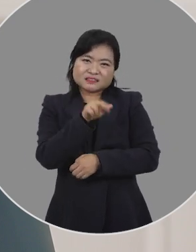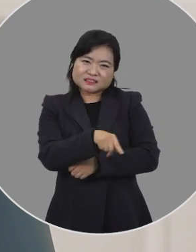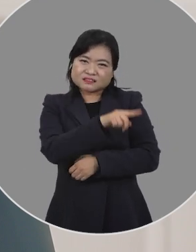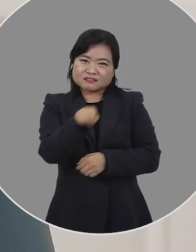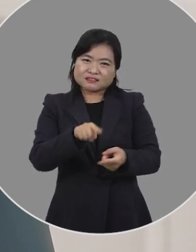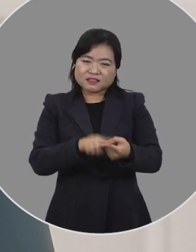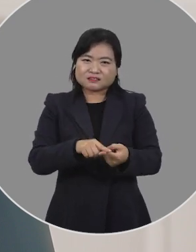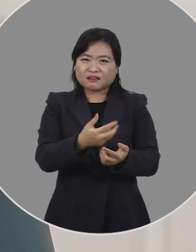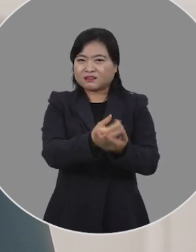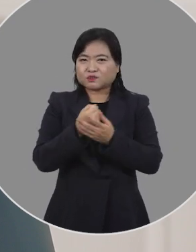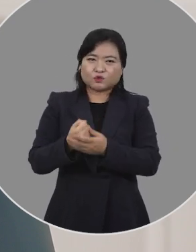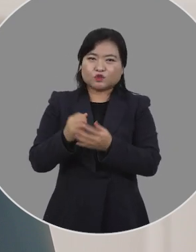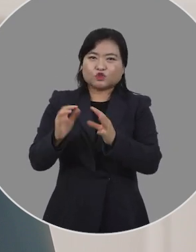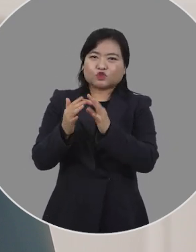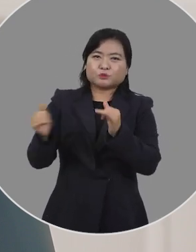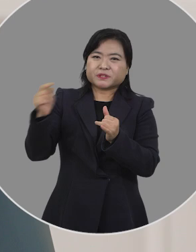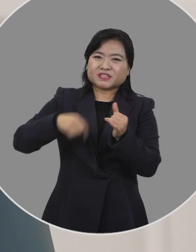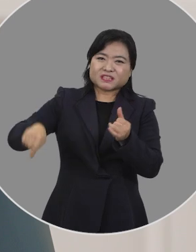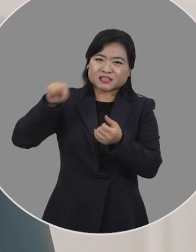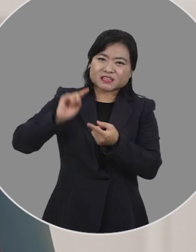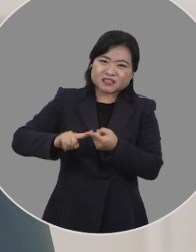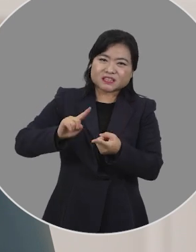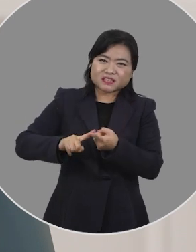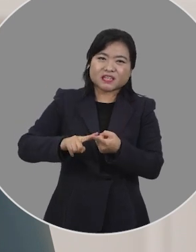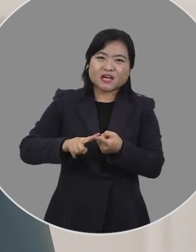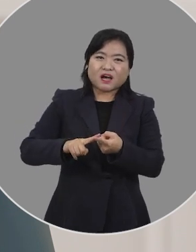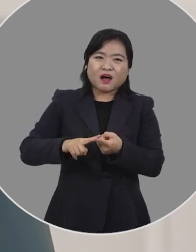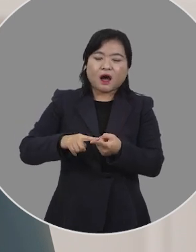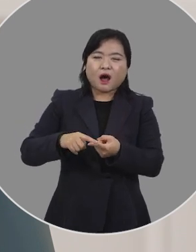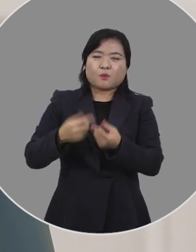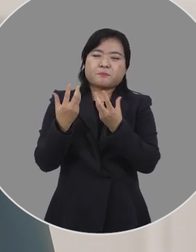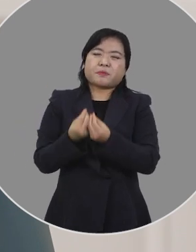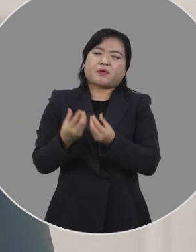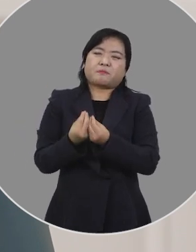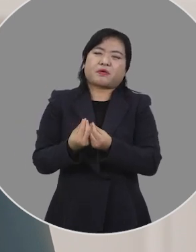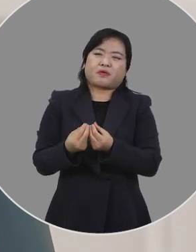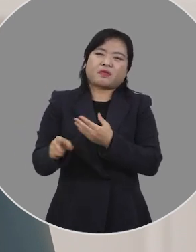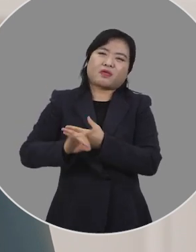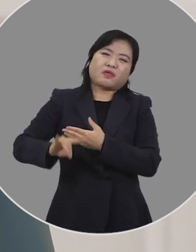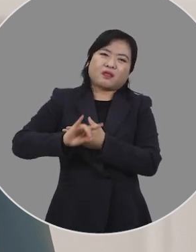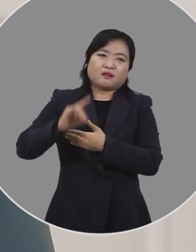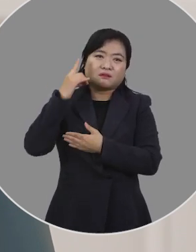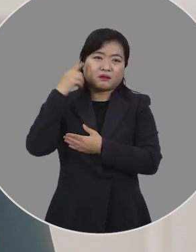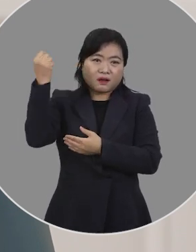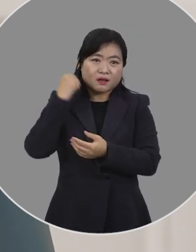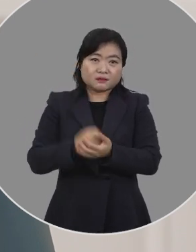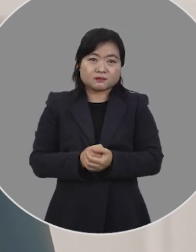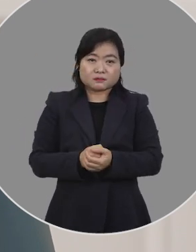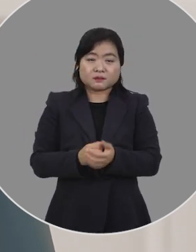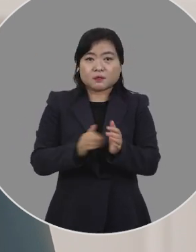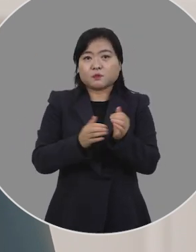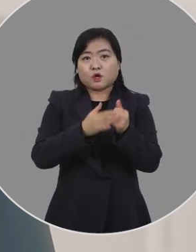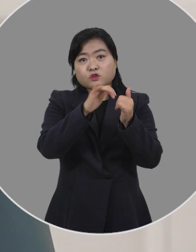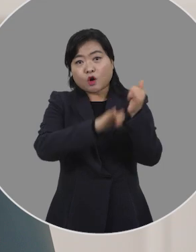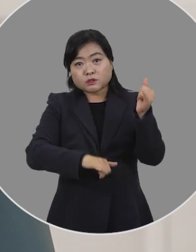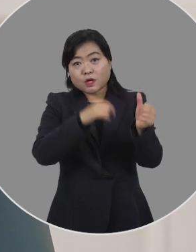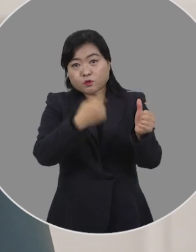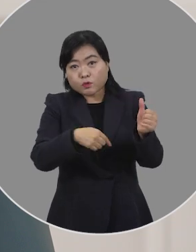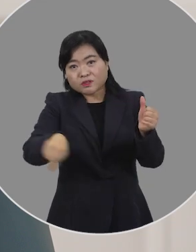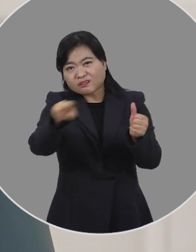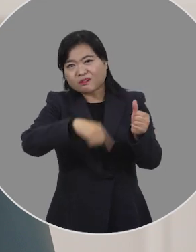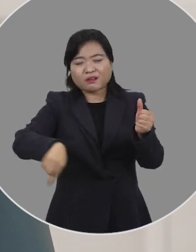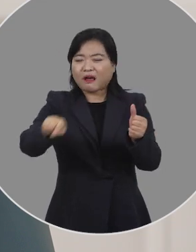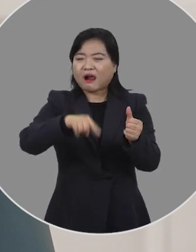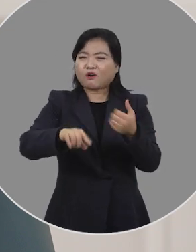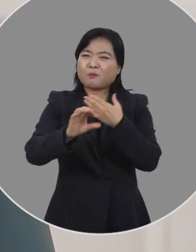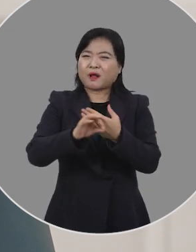오답을 지금 쓰고 국민들은 그걸 알리바이로 삼고 있는, 그러니까 역사 교육을 저는 이렇게 하자면